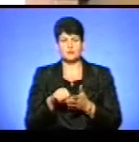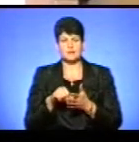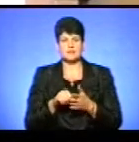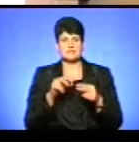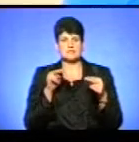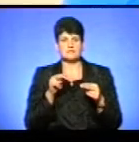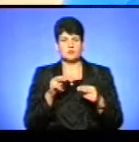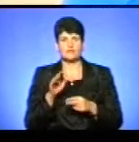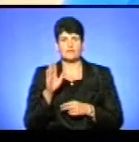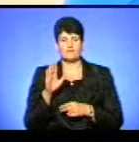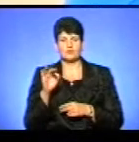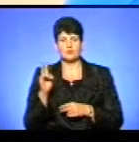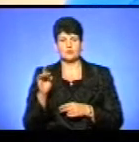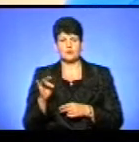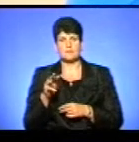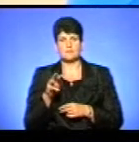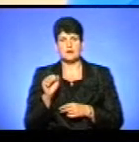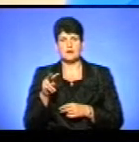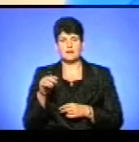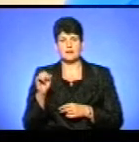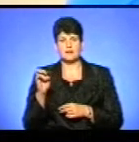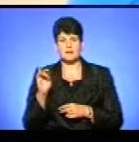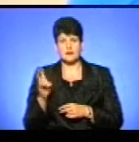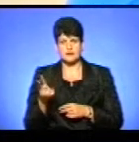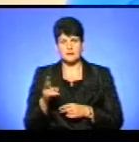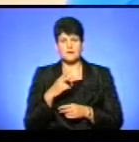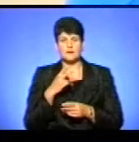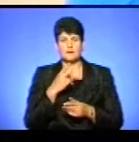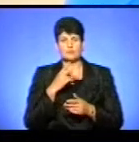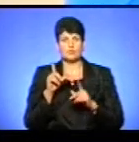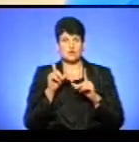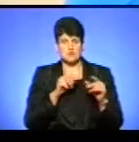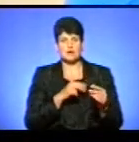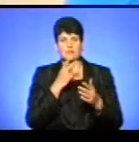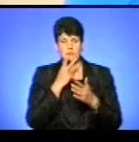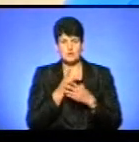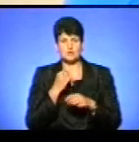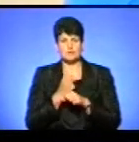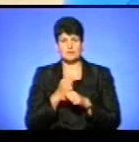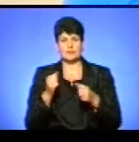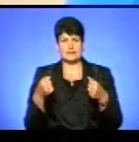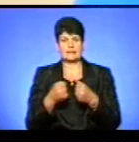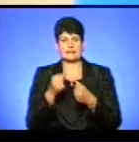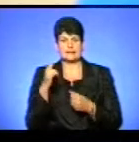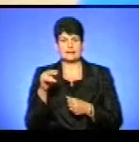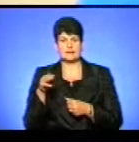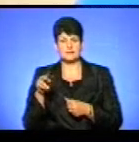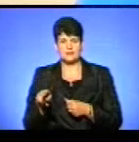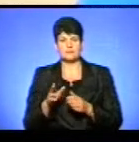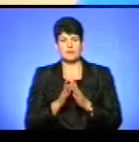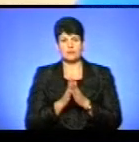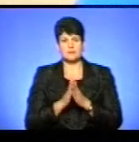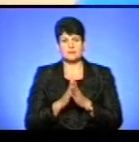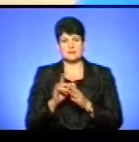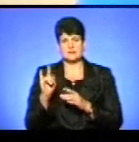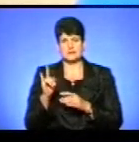Віктор Малиняк. Проїжджав, бачив скоєне ДТП. З малим був. Попросив малий